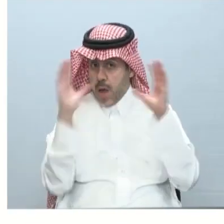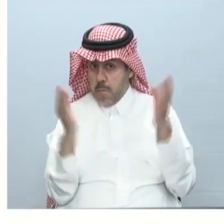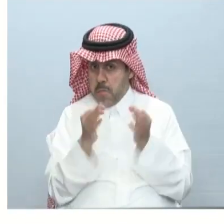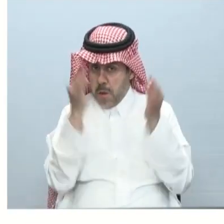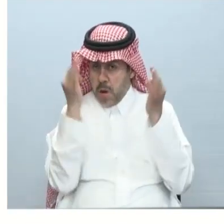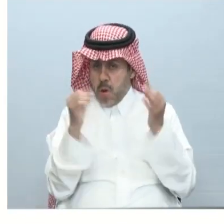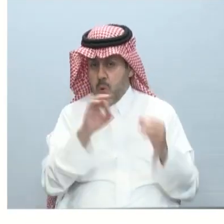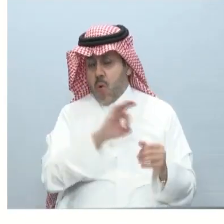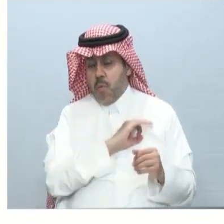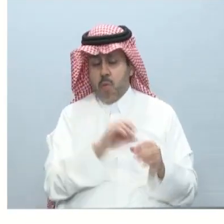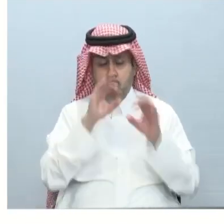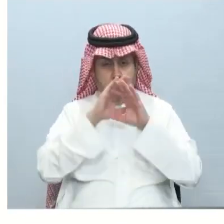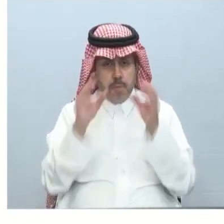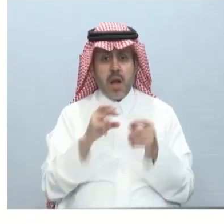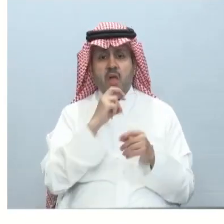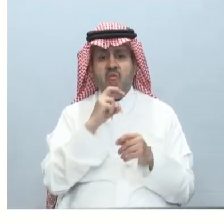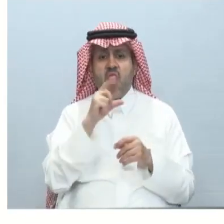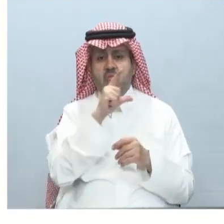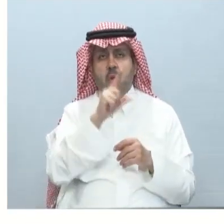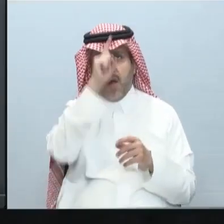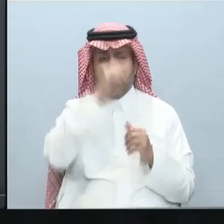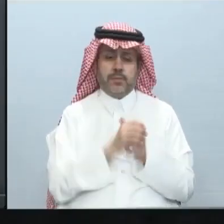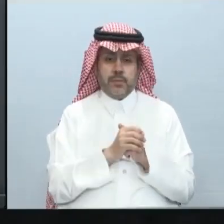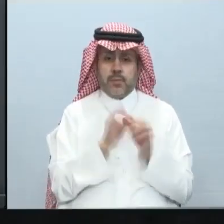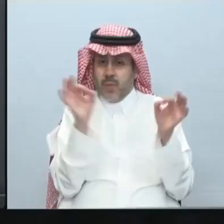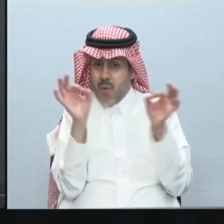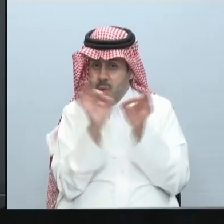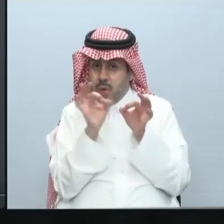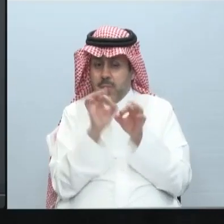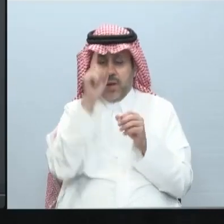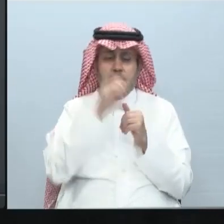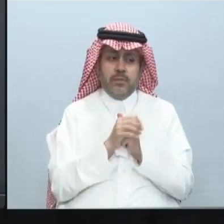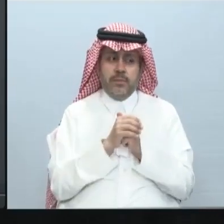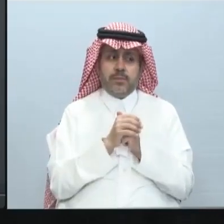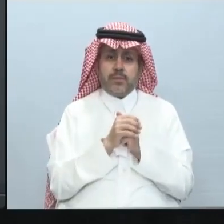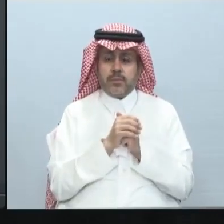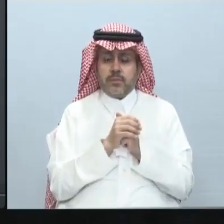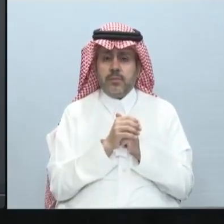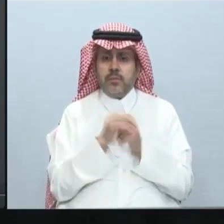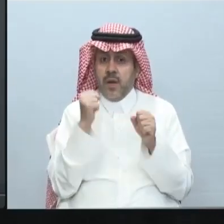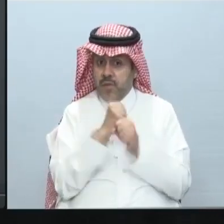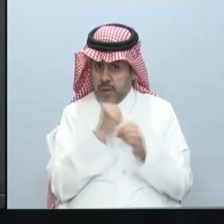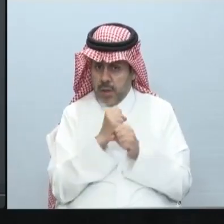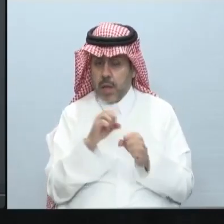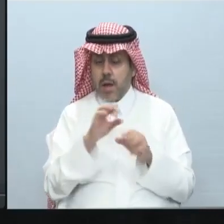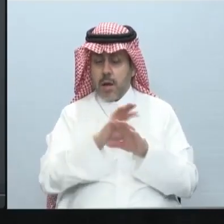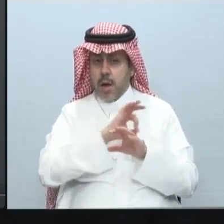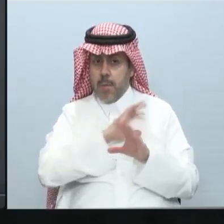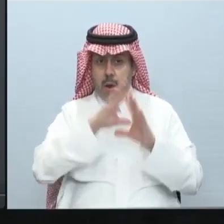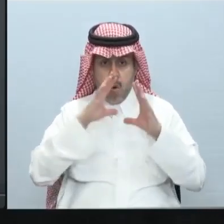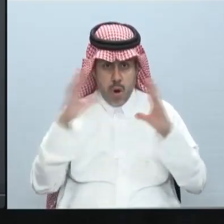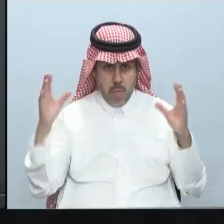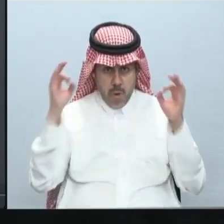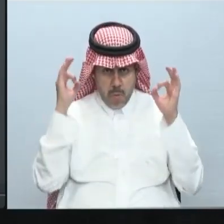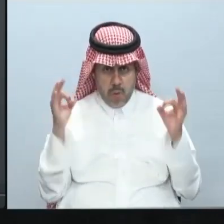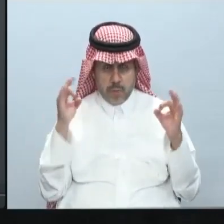كمال ذل وايضا فيها قرب لله سبحانه وتعالى فاذا تحقق كمال الحب مع كمال